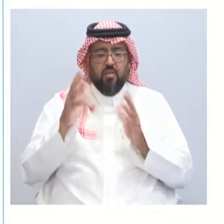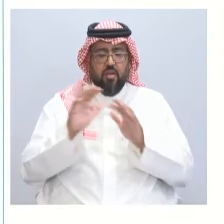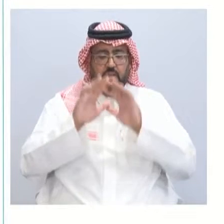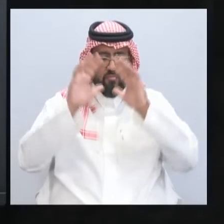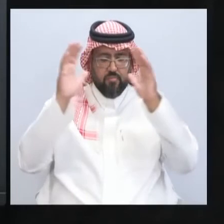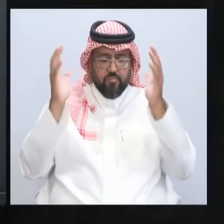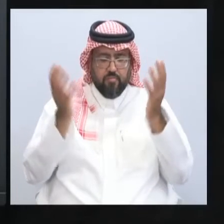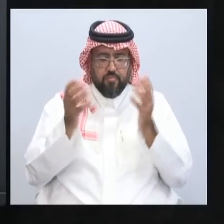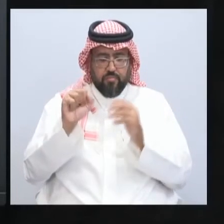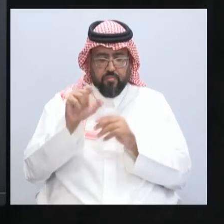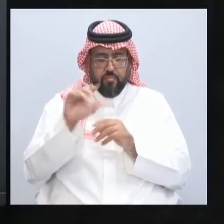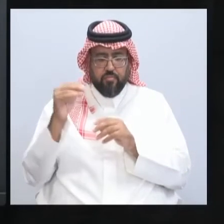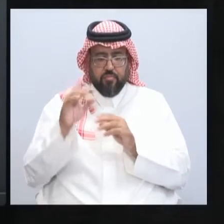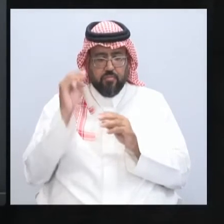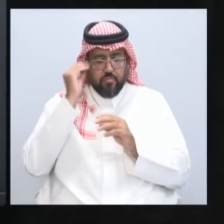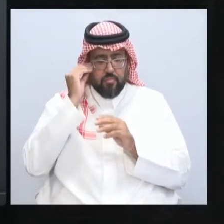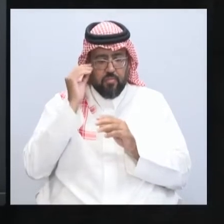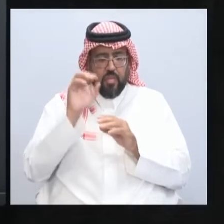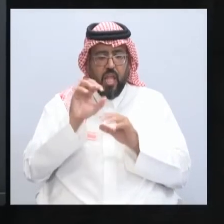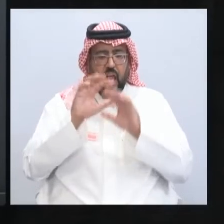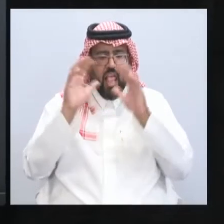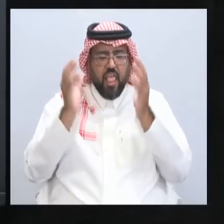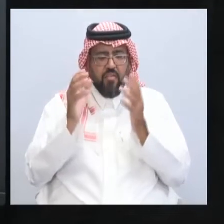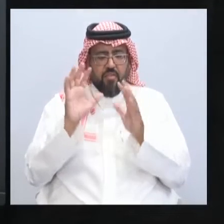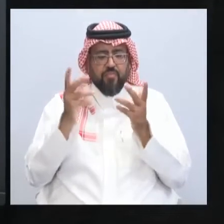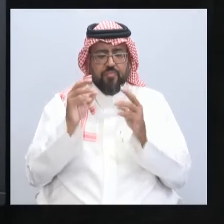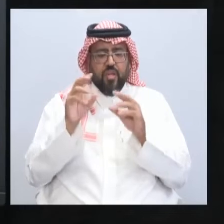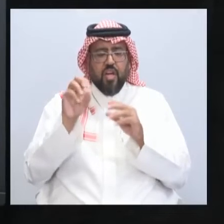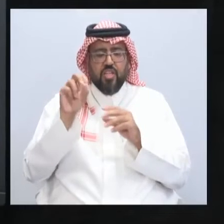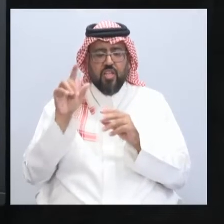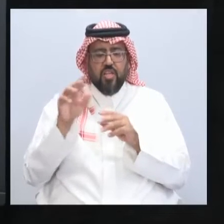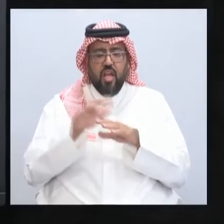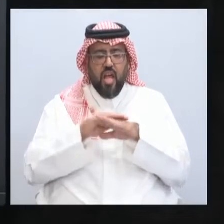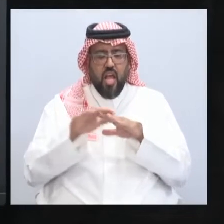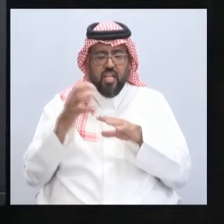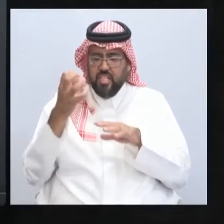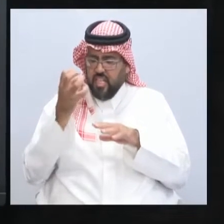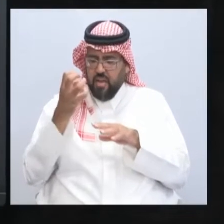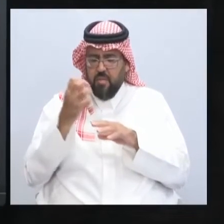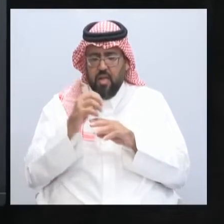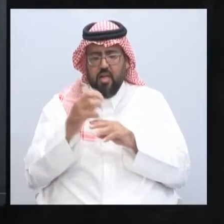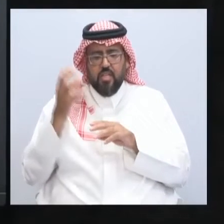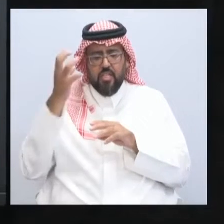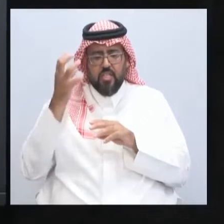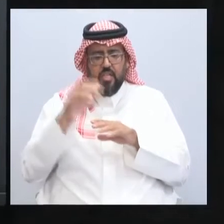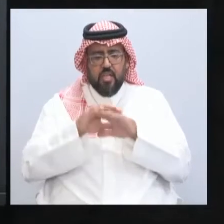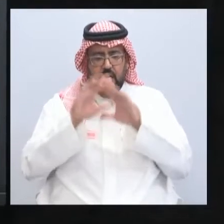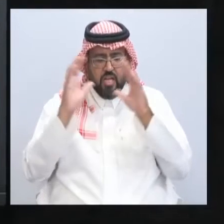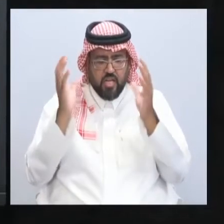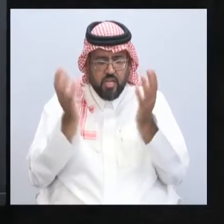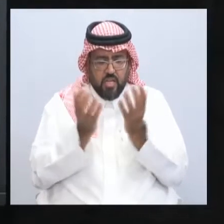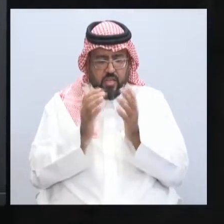الغلاف الصخري وعرفنا الغلاف الصخري قلنا هو قشره الارض الصلبه قشره الارض